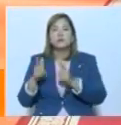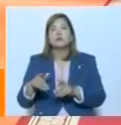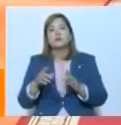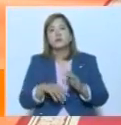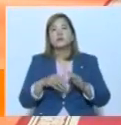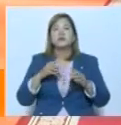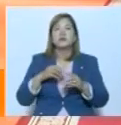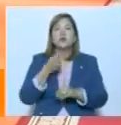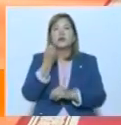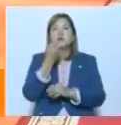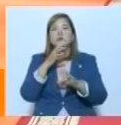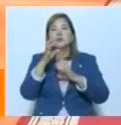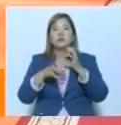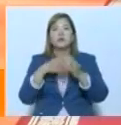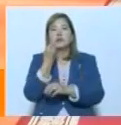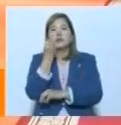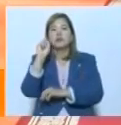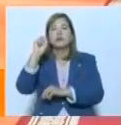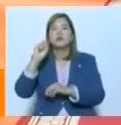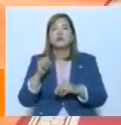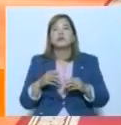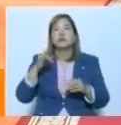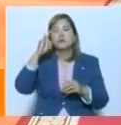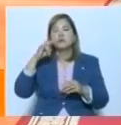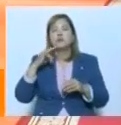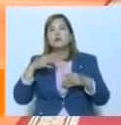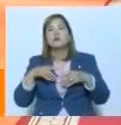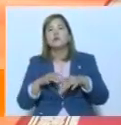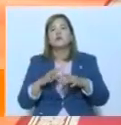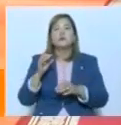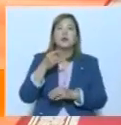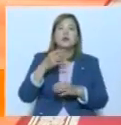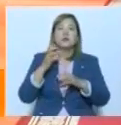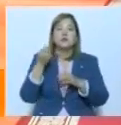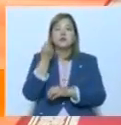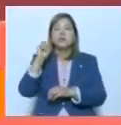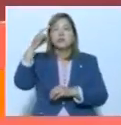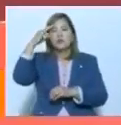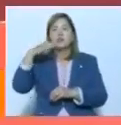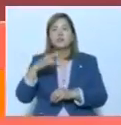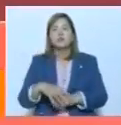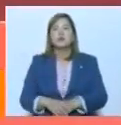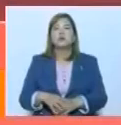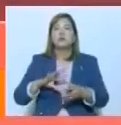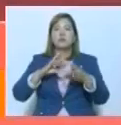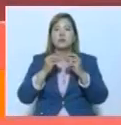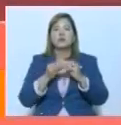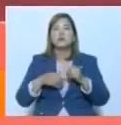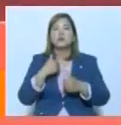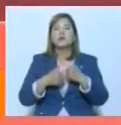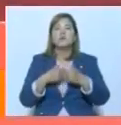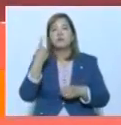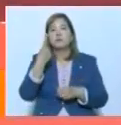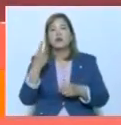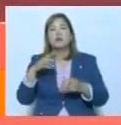предстоящему чемпионату Казахстана. В будущем будет проведен чемпионат области и чемпионат Казахстана. По итогам соревнований первое